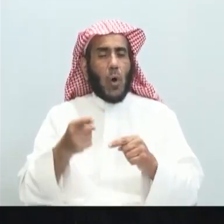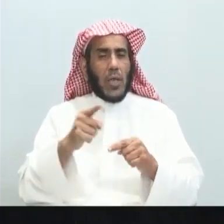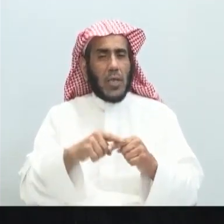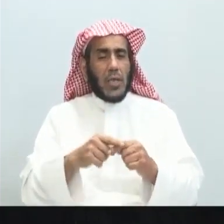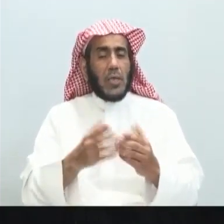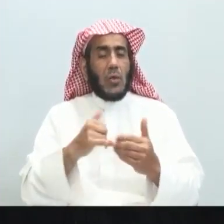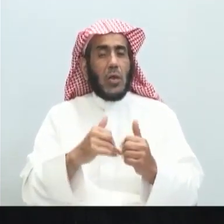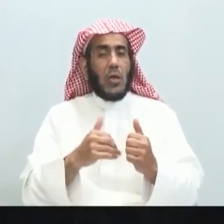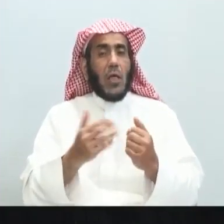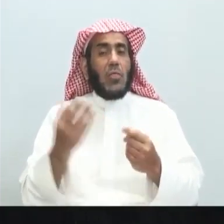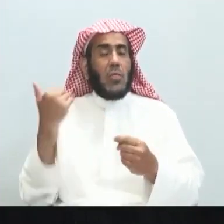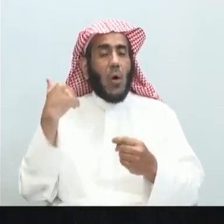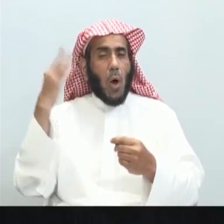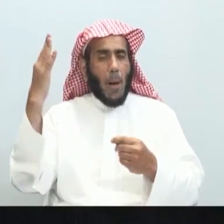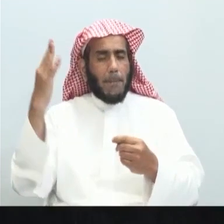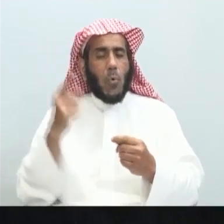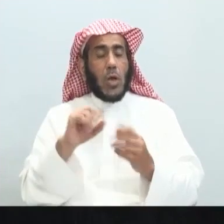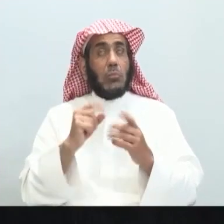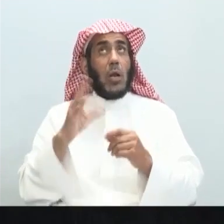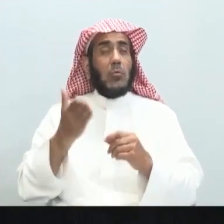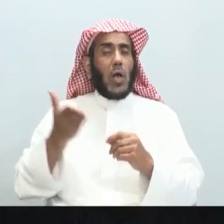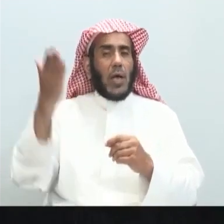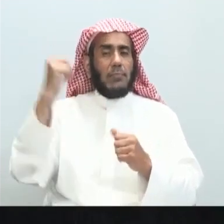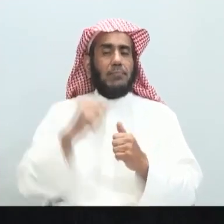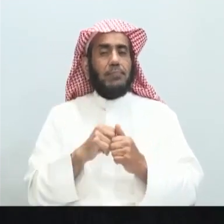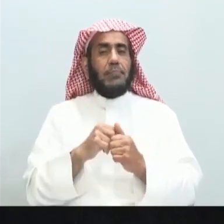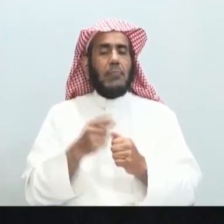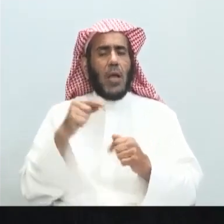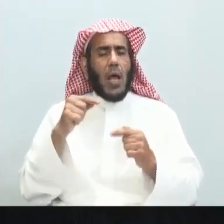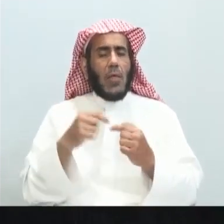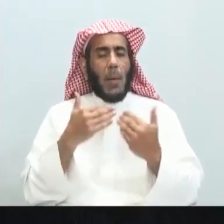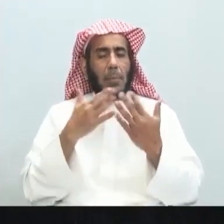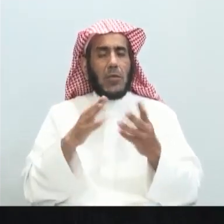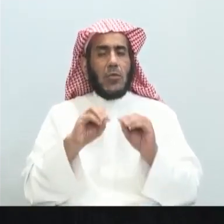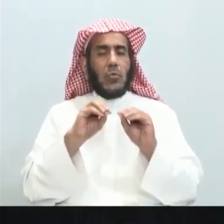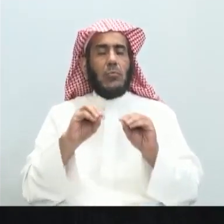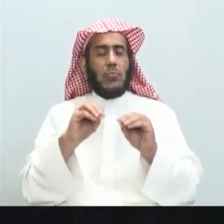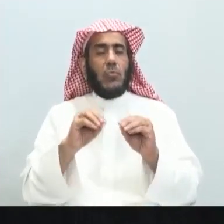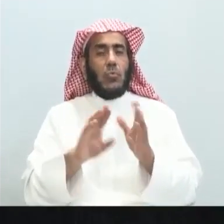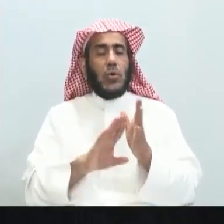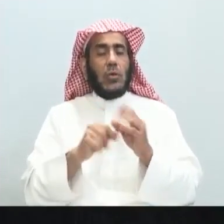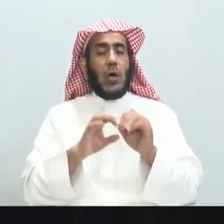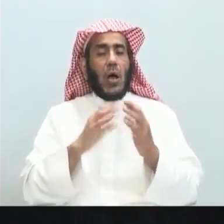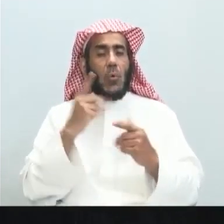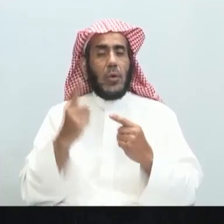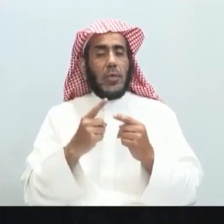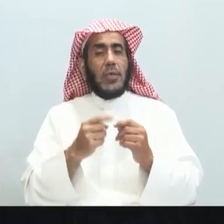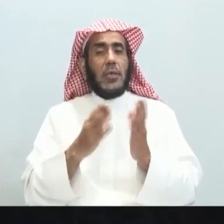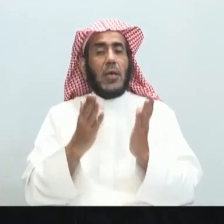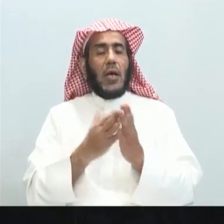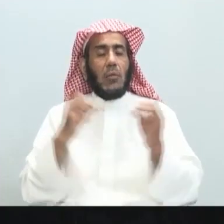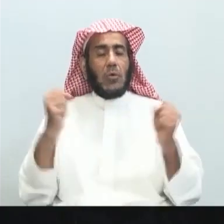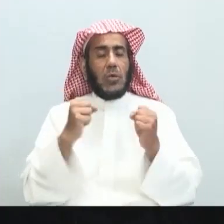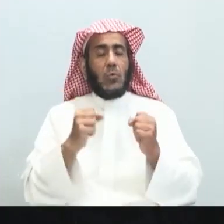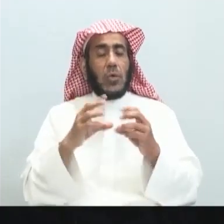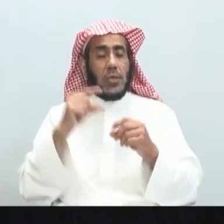يحصل لنا الثواب والاجر من الله سبحانه وتعالى هذا ما تيسر ذكره واعداده حول هذه المراجعه